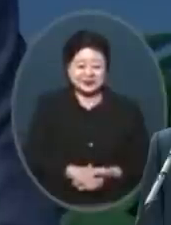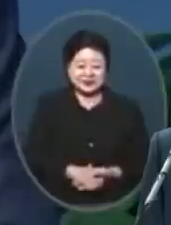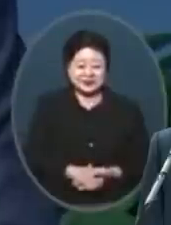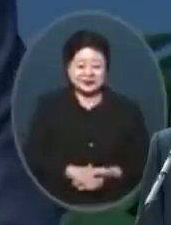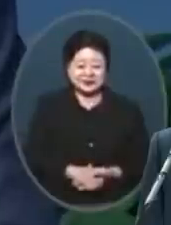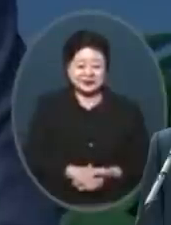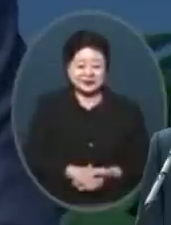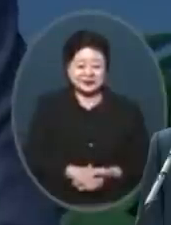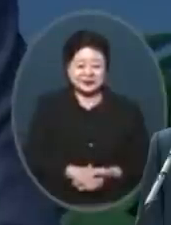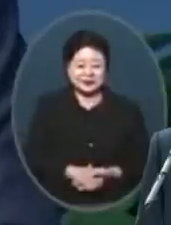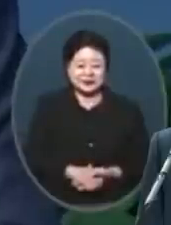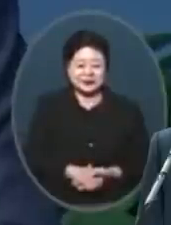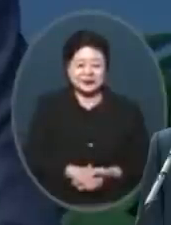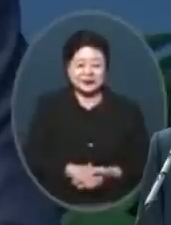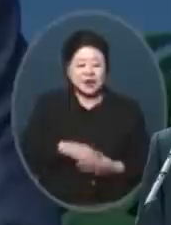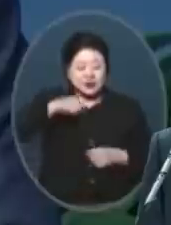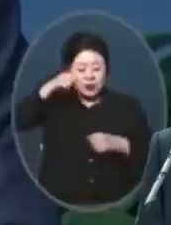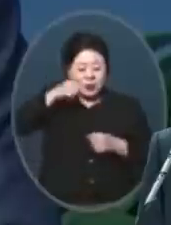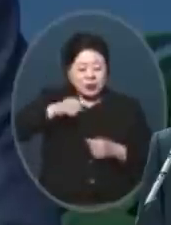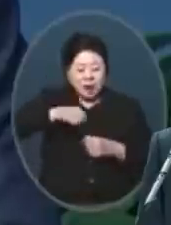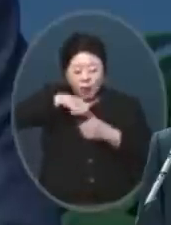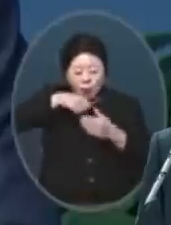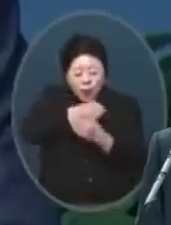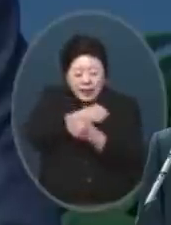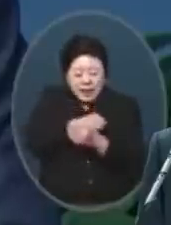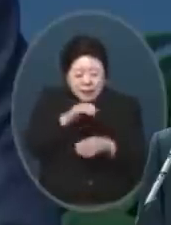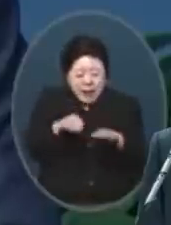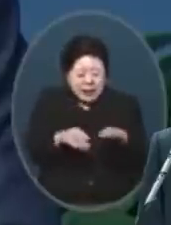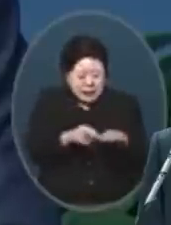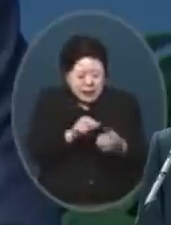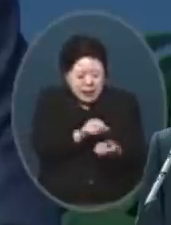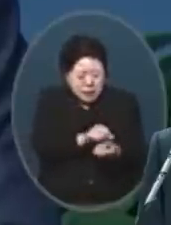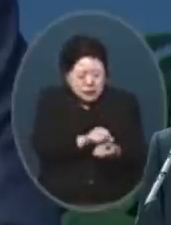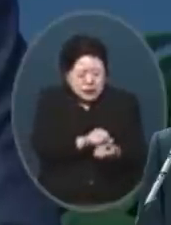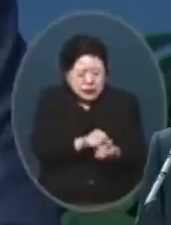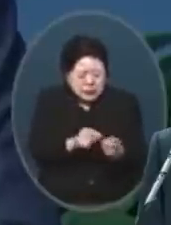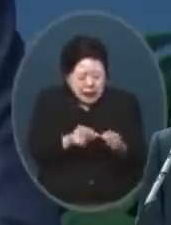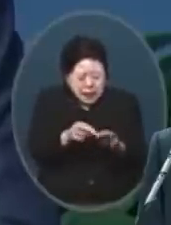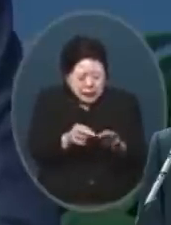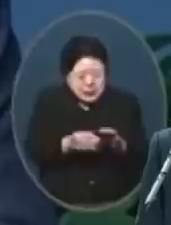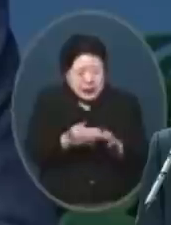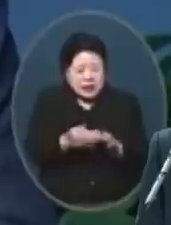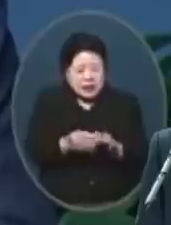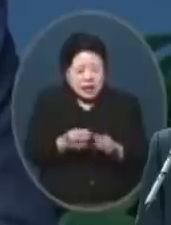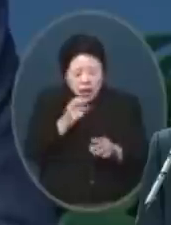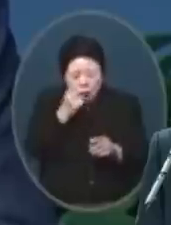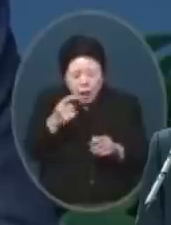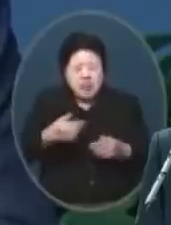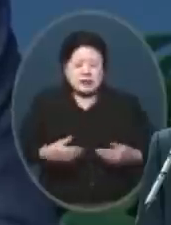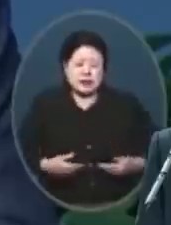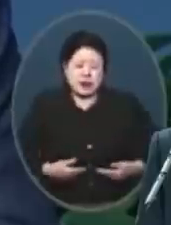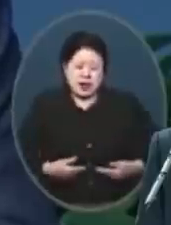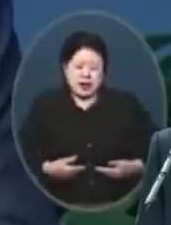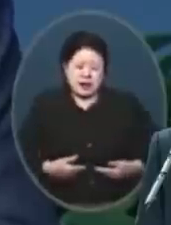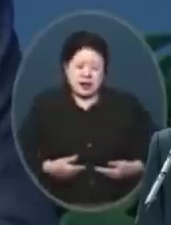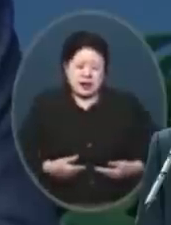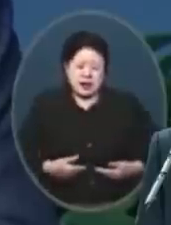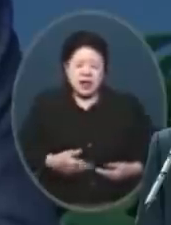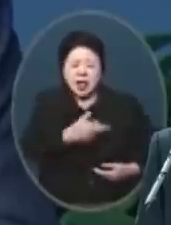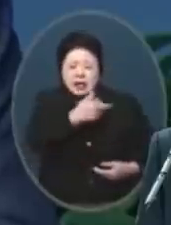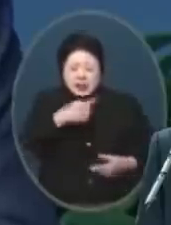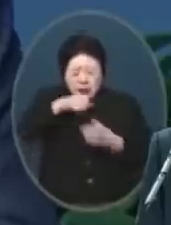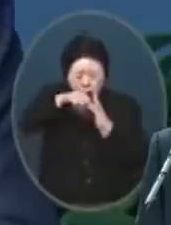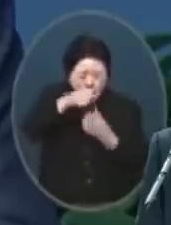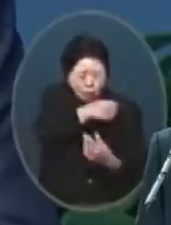동물원의 코끼리는 발톱에 염증이 생기기 쉬어 발톱 관리가 필수라고 합니다. 그 큰